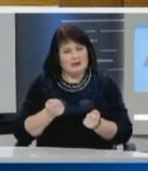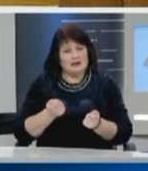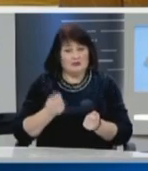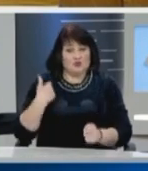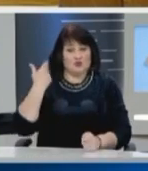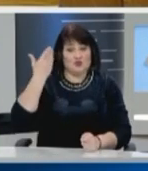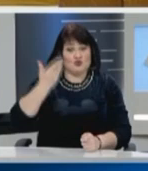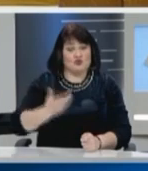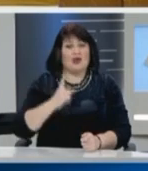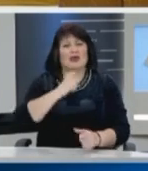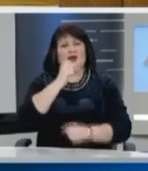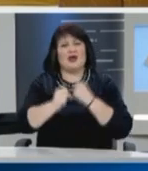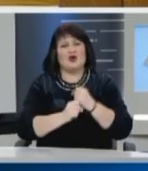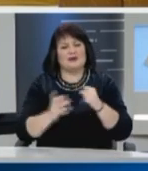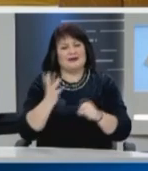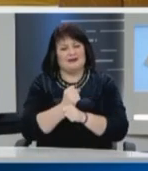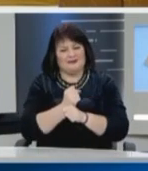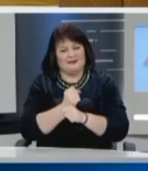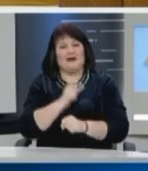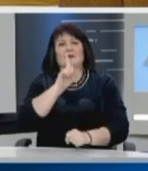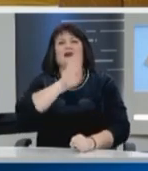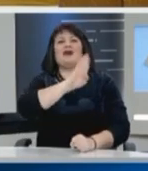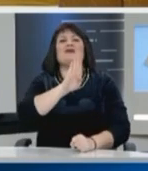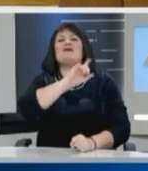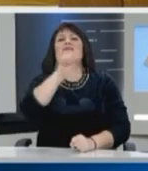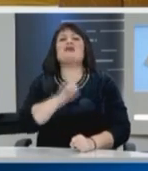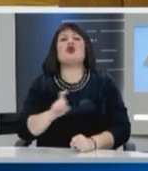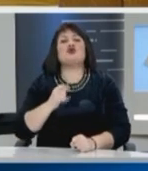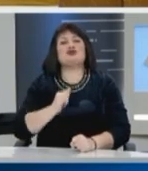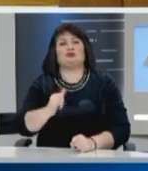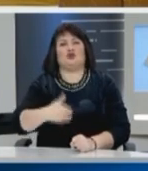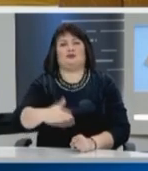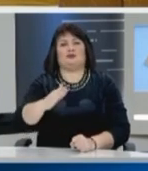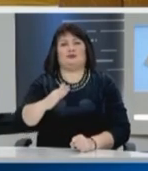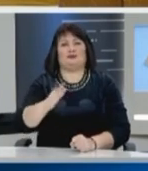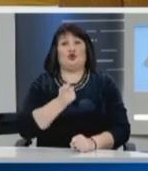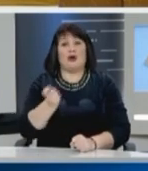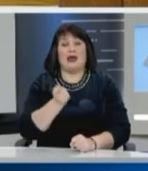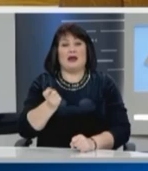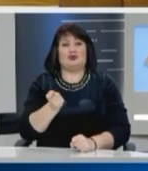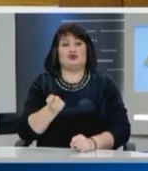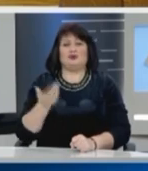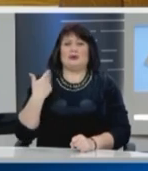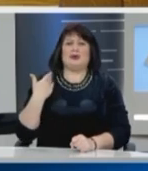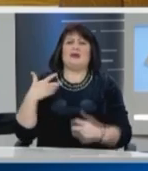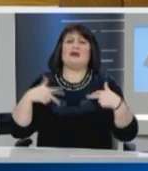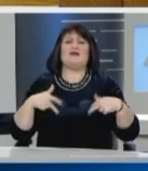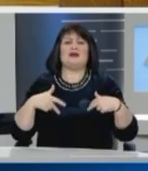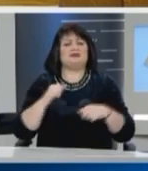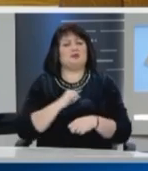μια δεκαετία σχεδόν, βιώσιμο, κάτι που οι προηγούμενες κυβερνήσεις ποτέ δεν